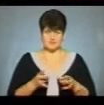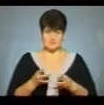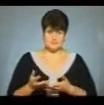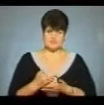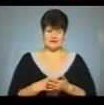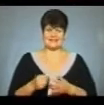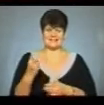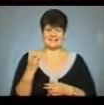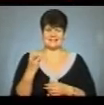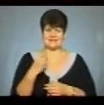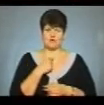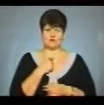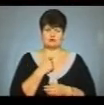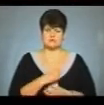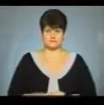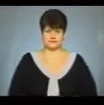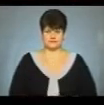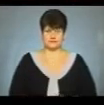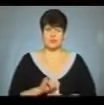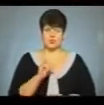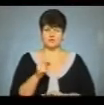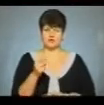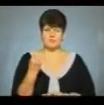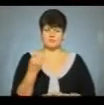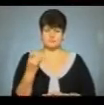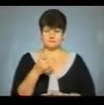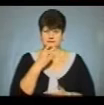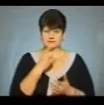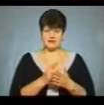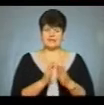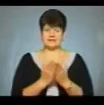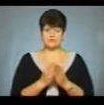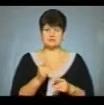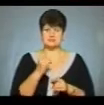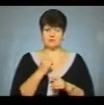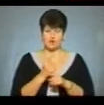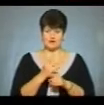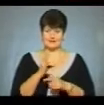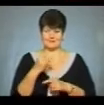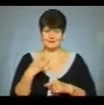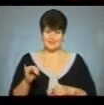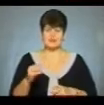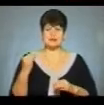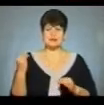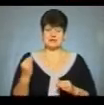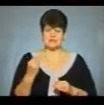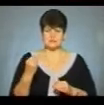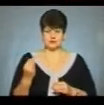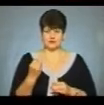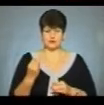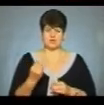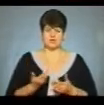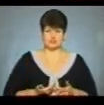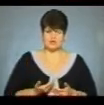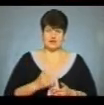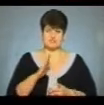300 голосів. У Тернополі вперше презентували книгу «Заборонений. Історія життя і боротьби Василя Стуса». Це